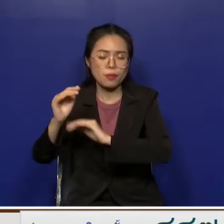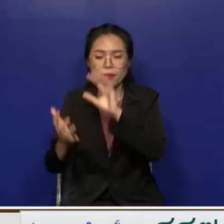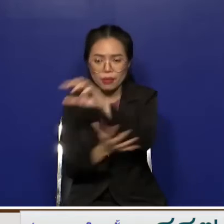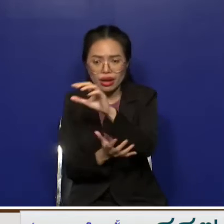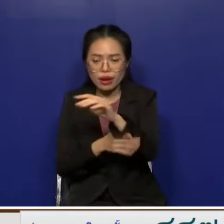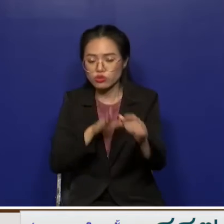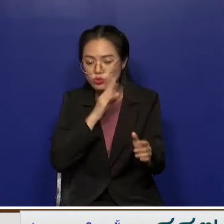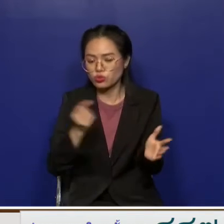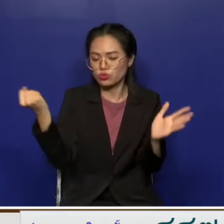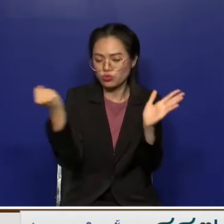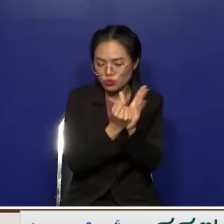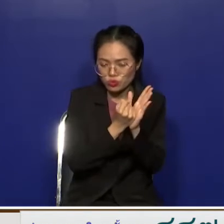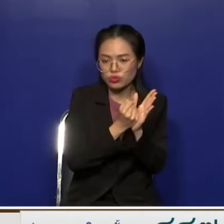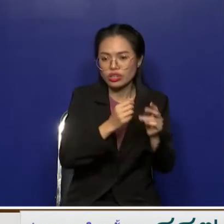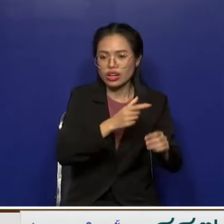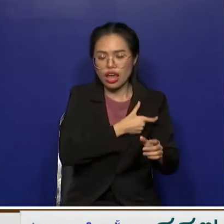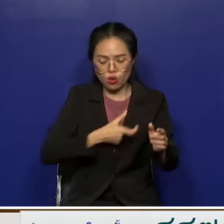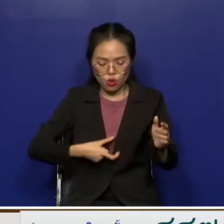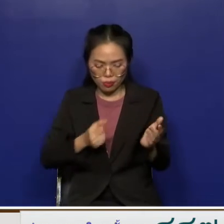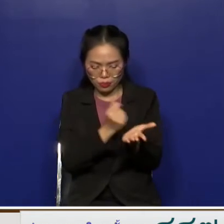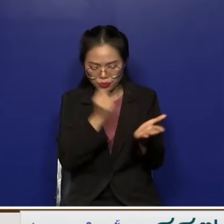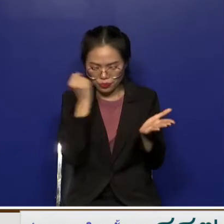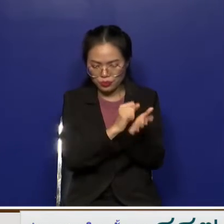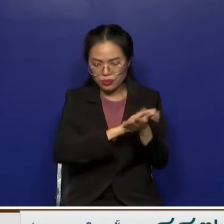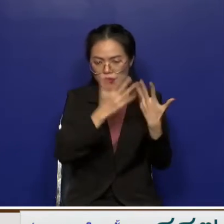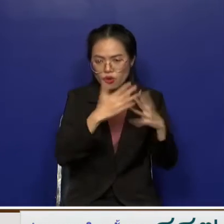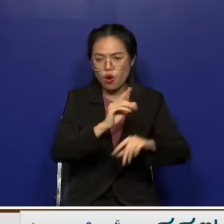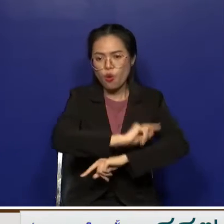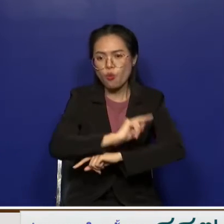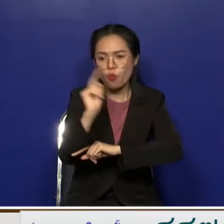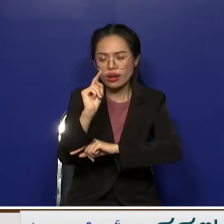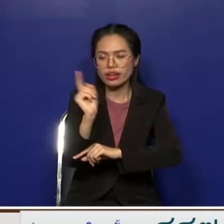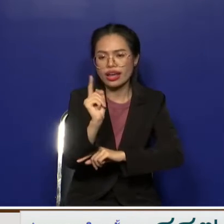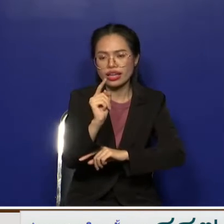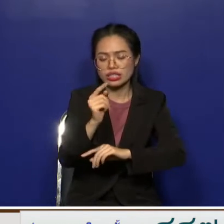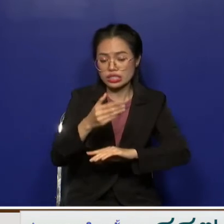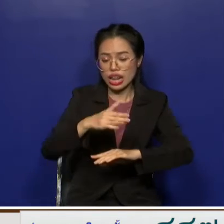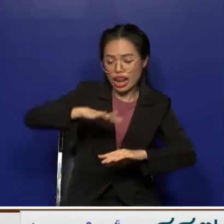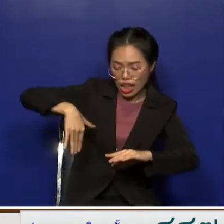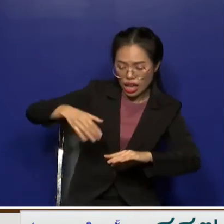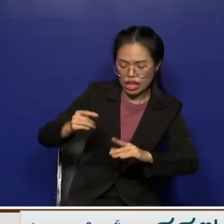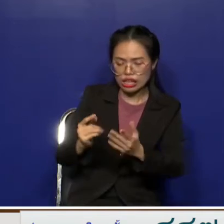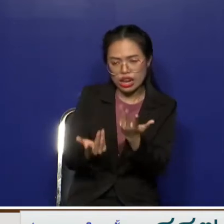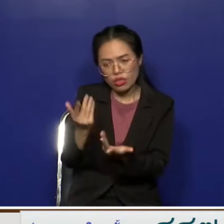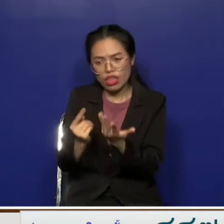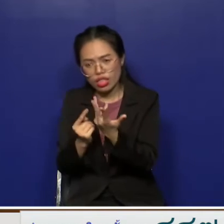ลงในราชกิจจานั่นคือส่วนสำคัญครับจะเป็นวันที่หลังหรือนับตั้